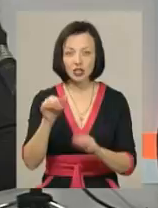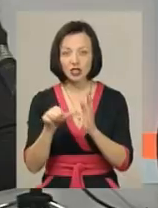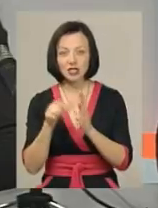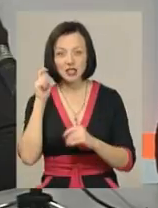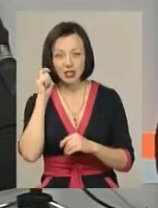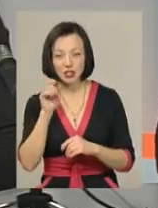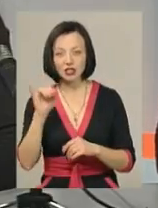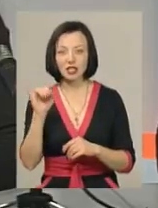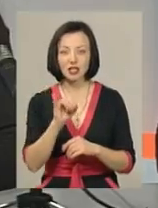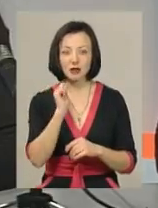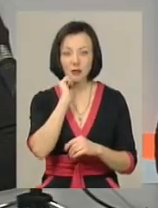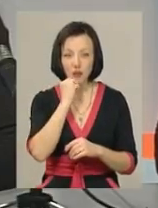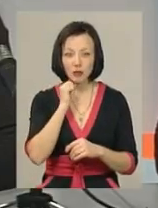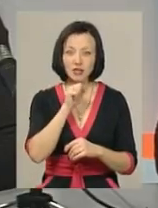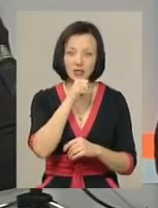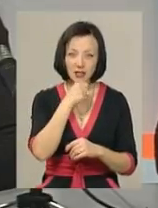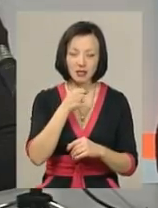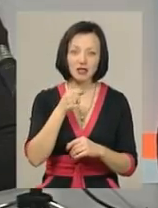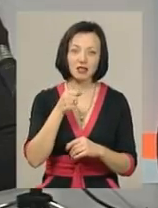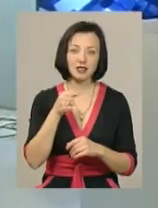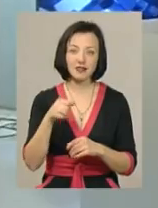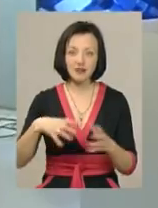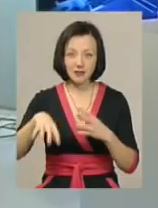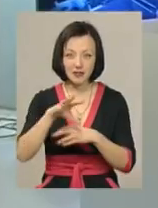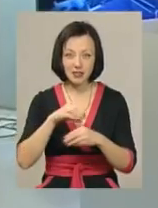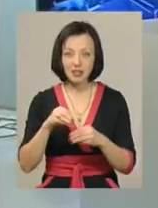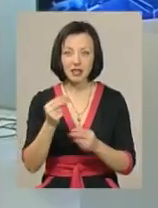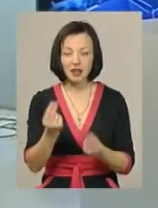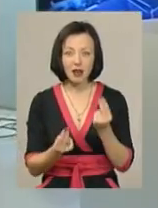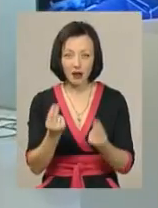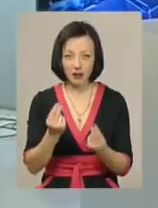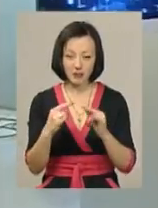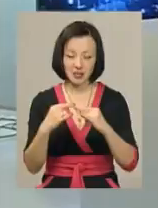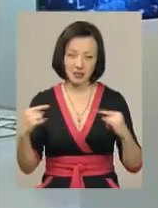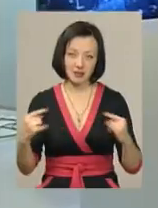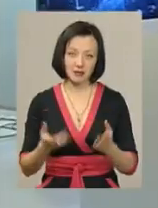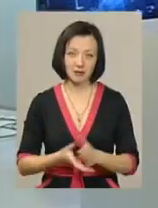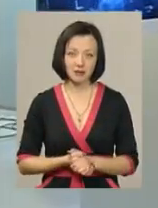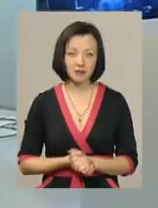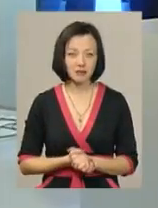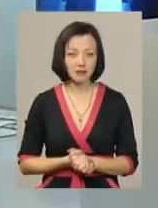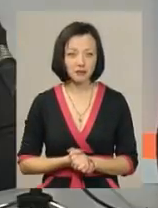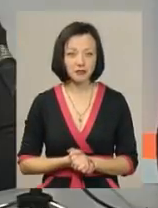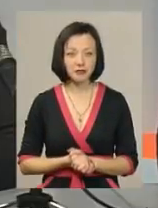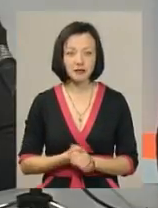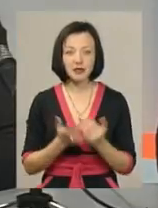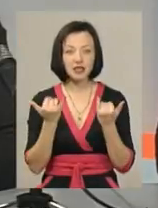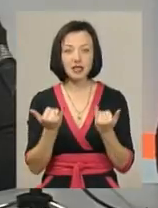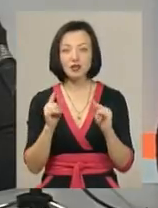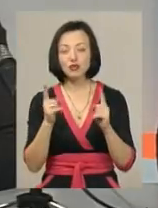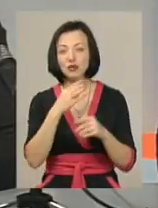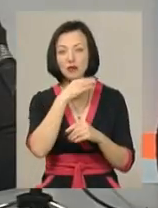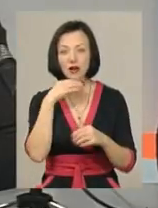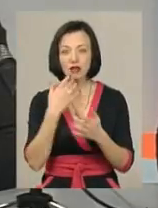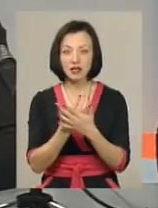шестирічний і бабусьі і дідусі і тато і мами ми всі Сідаємо і граємо настольну гру їх є зараз дуже